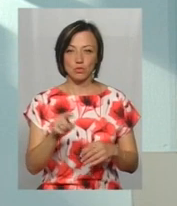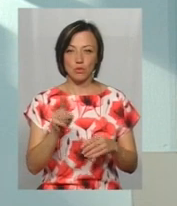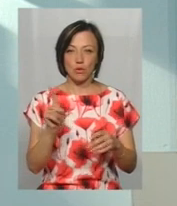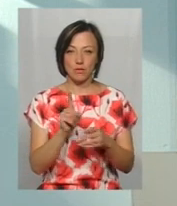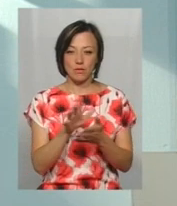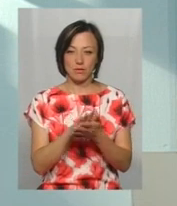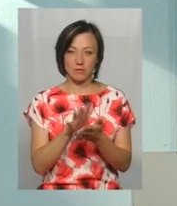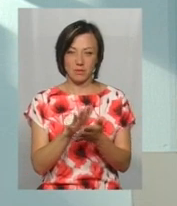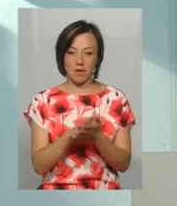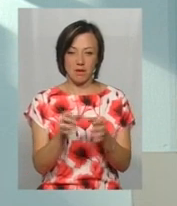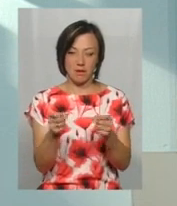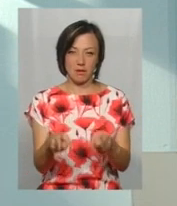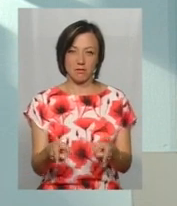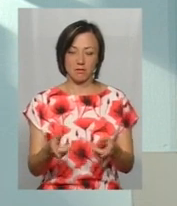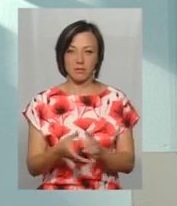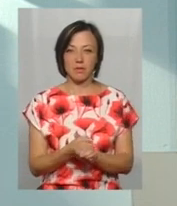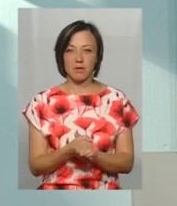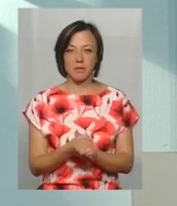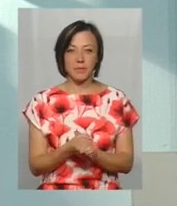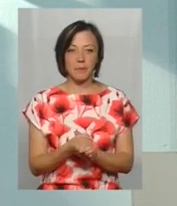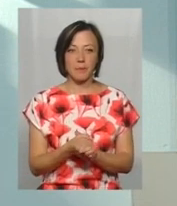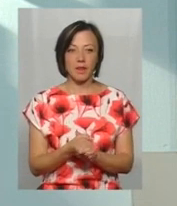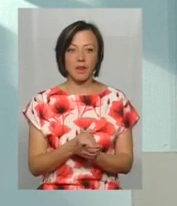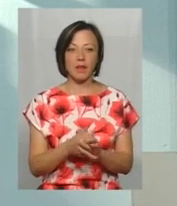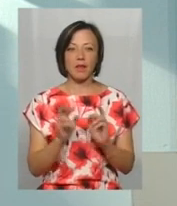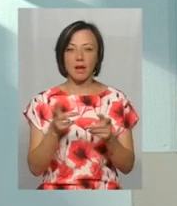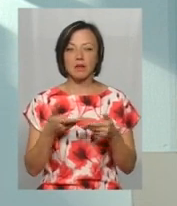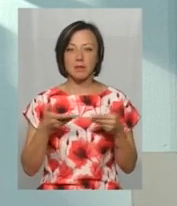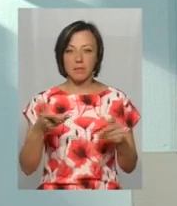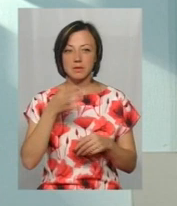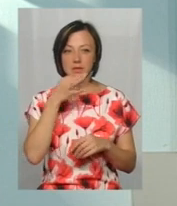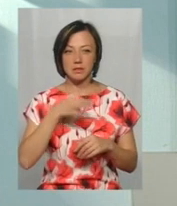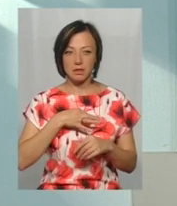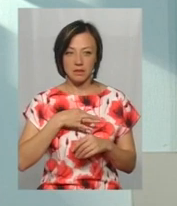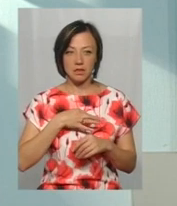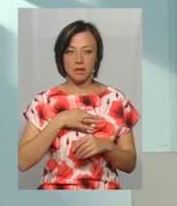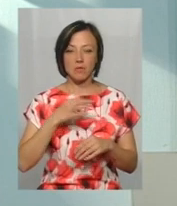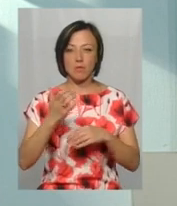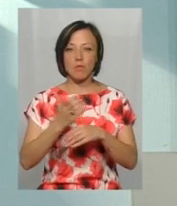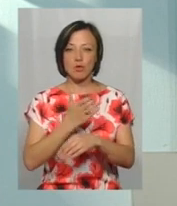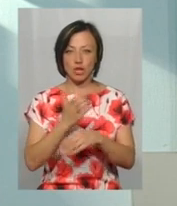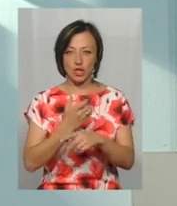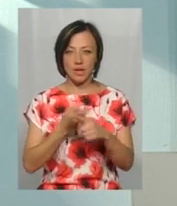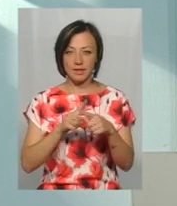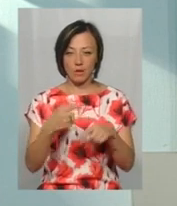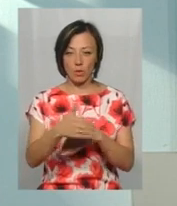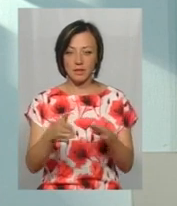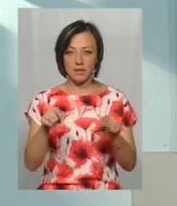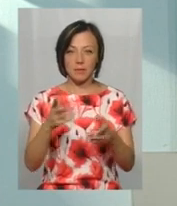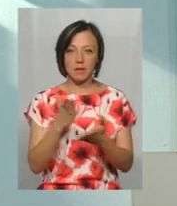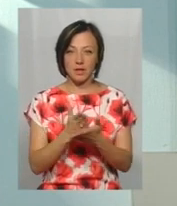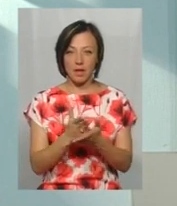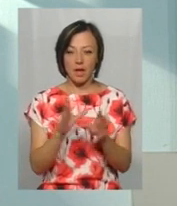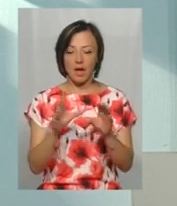розкладаються побутові відходи. Тому що, як нам вже і казали постачальники цих контейнерів. Там є